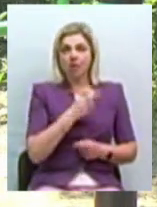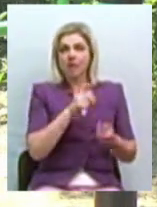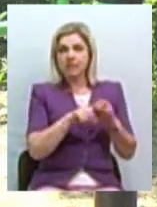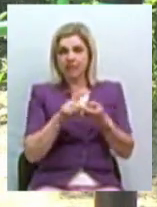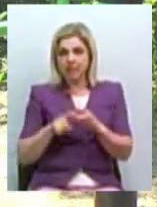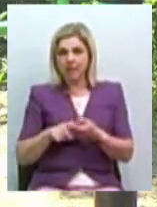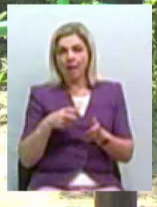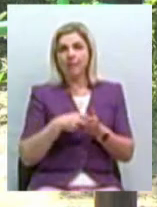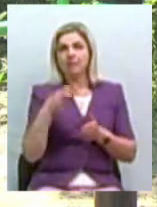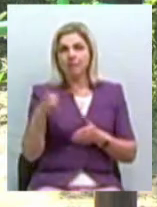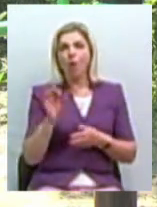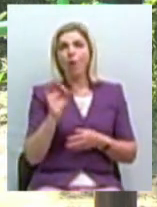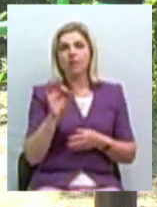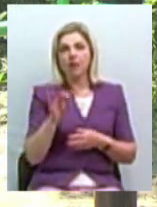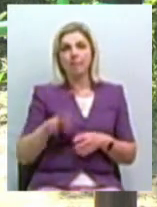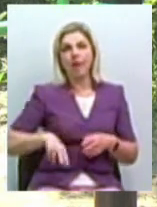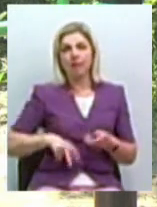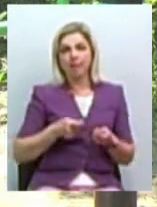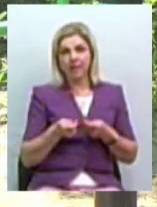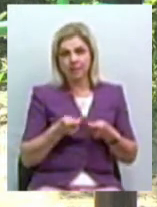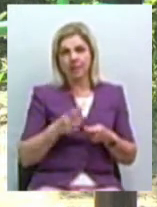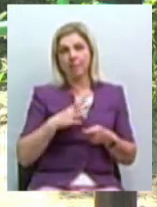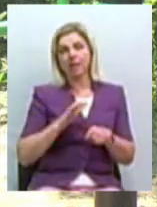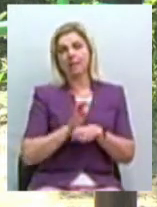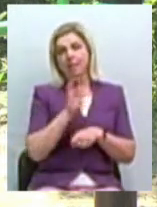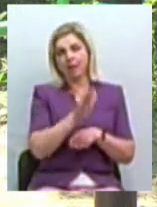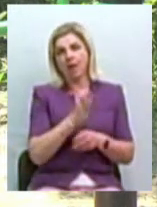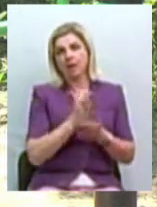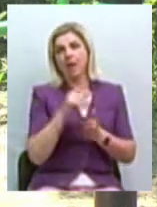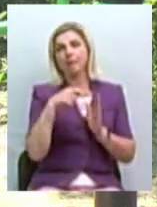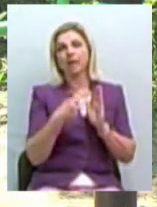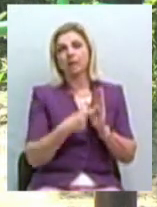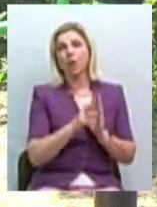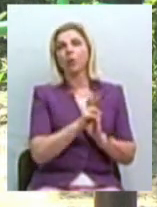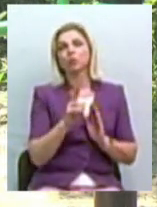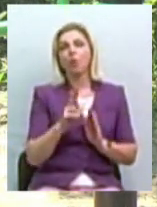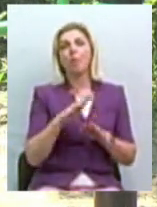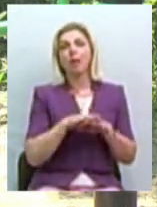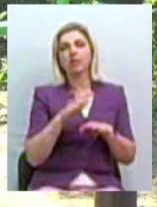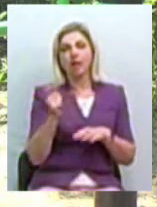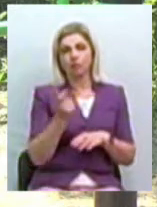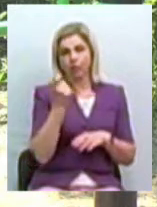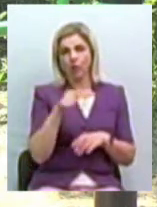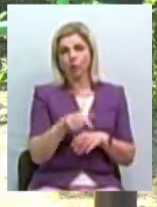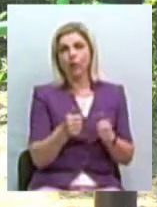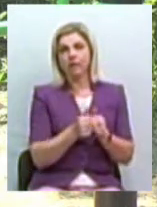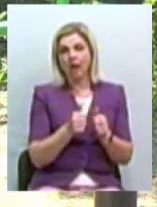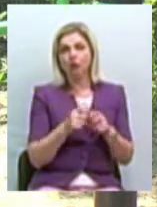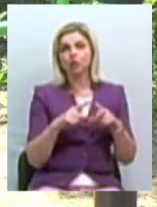від корабельної адміністрації були направлені. Є питання про балансоутримувача. Тут є поруч школа